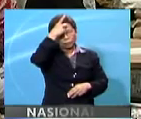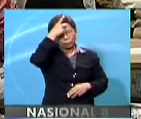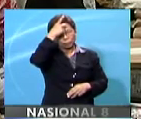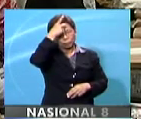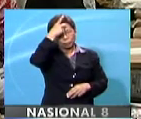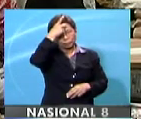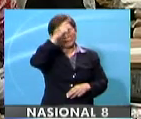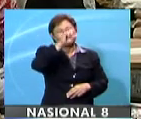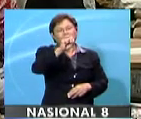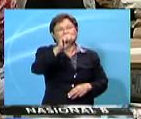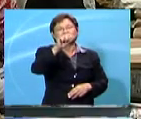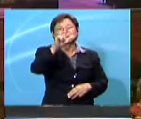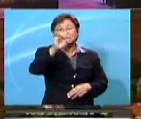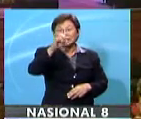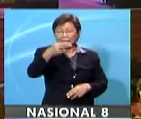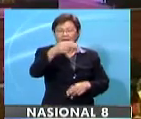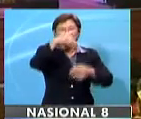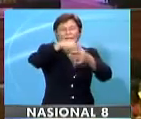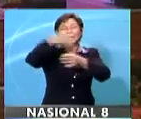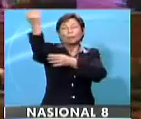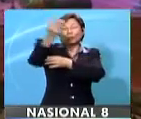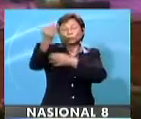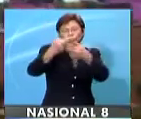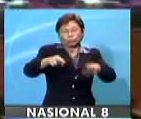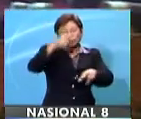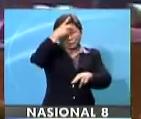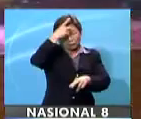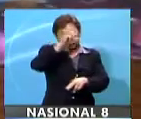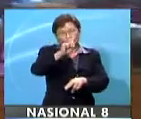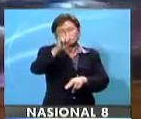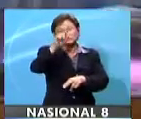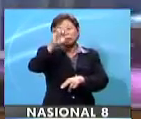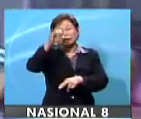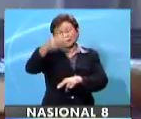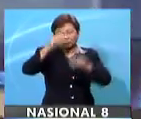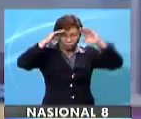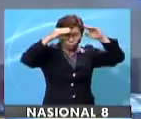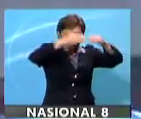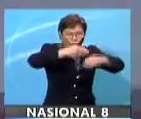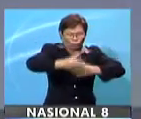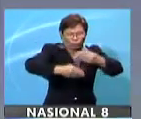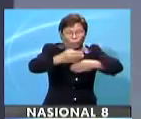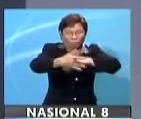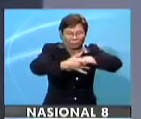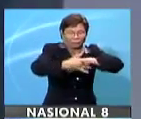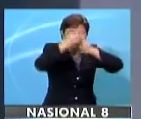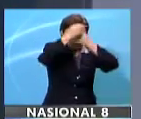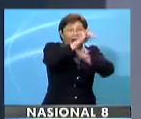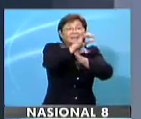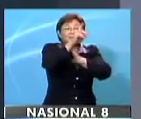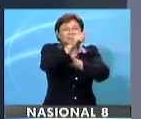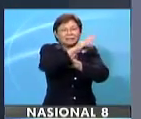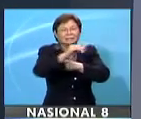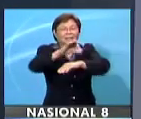Muhammad Saleh Tun Said Keruak. Dalam ucapan perasmian beliau, Datuk Seri Muhammad Saleh telah menekankan bahawa kemajuan teknologi maklumat dan digital